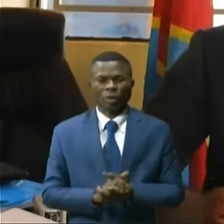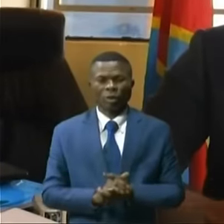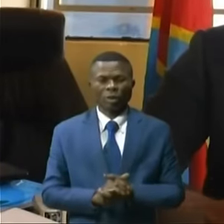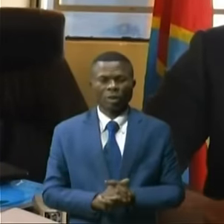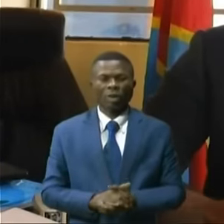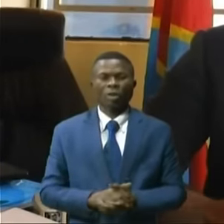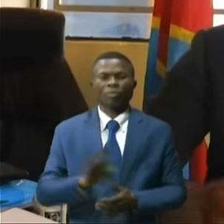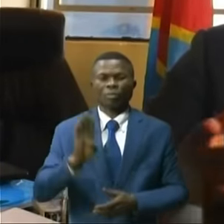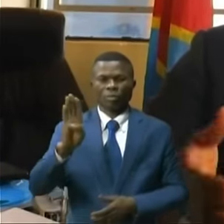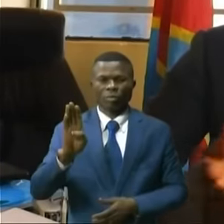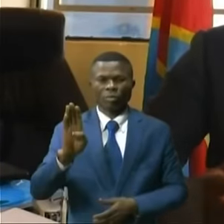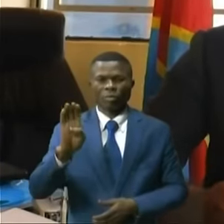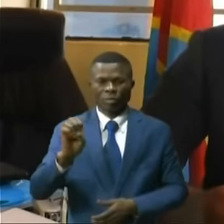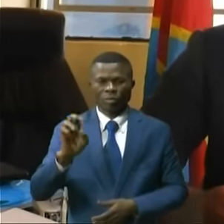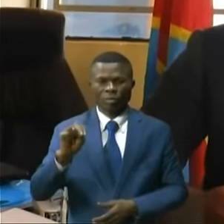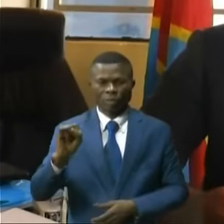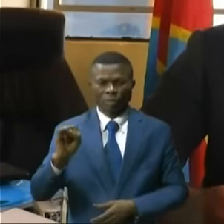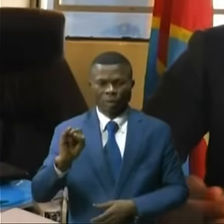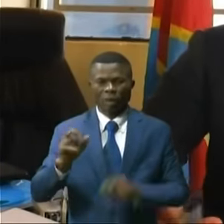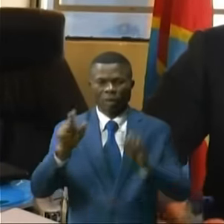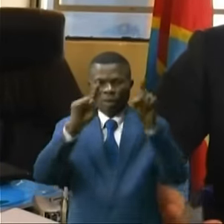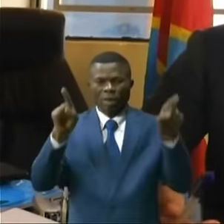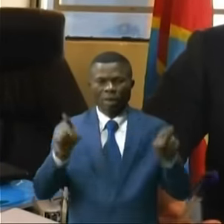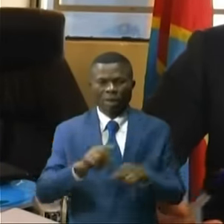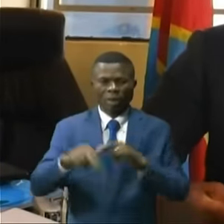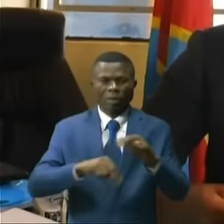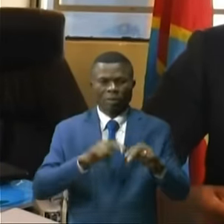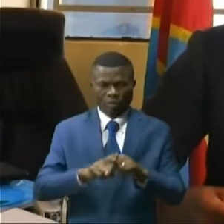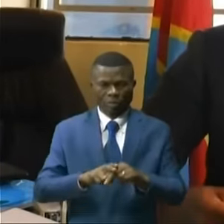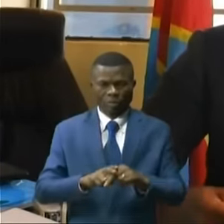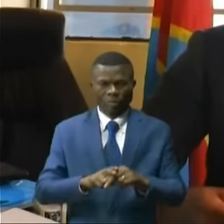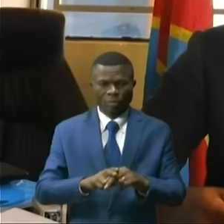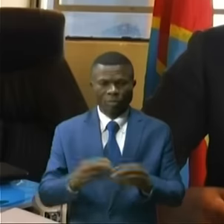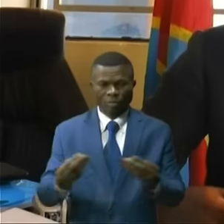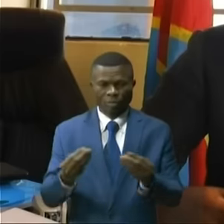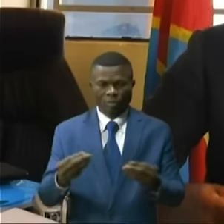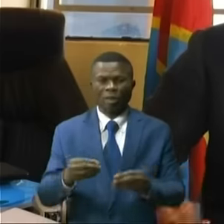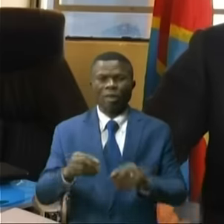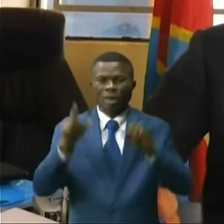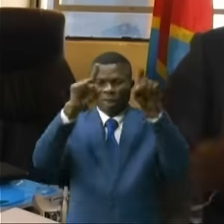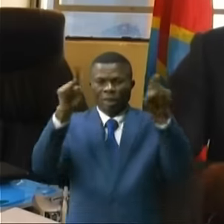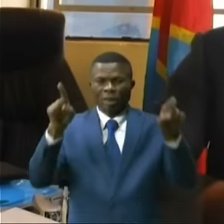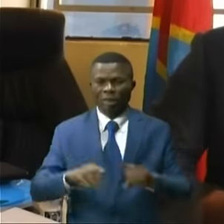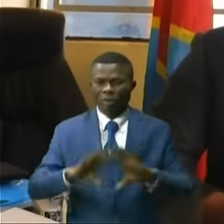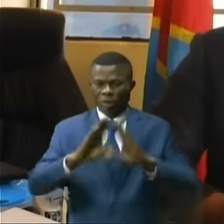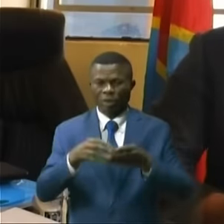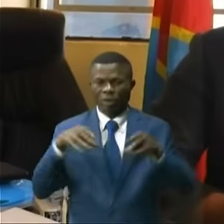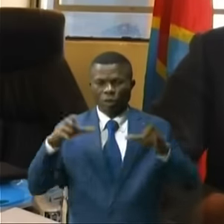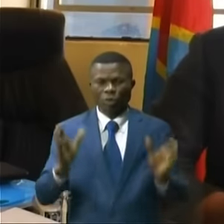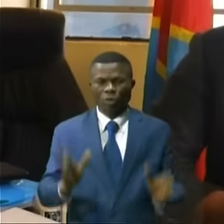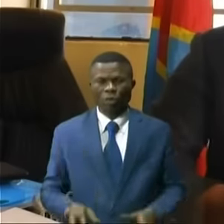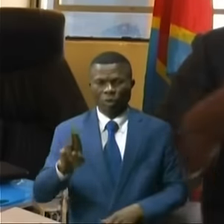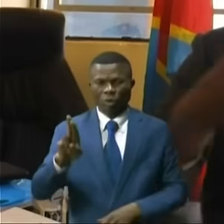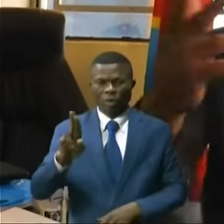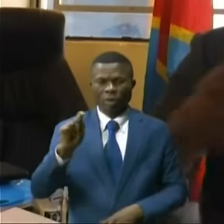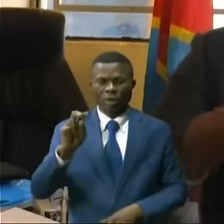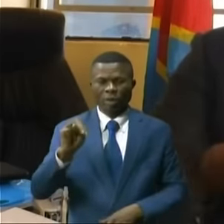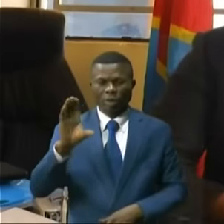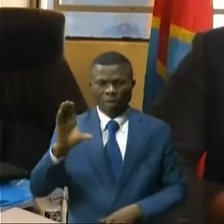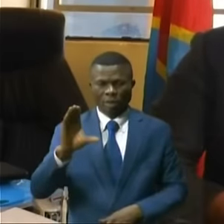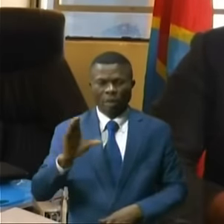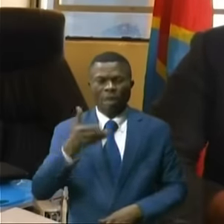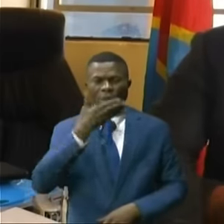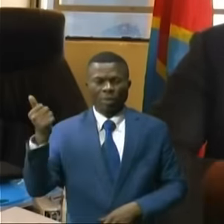bienvenue à cette chaîne nationale qu'on appelle maison m parce que c'est la chaîne de tous les Congolais que la f puisse être la meilleure